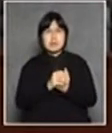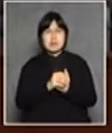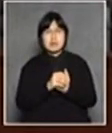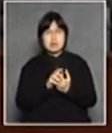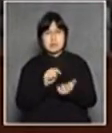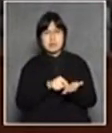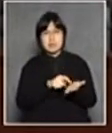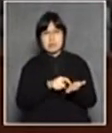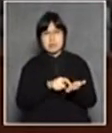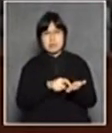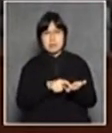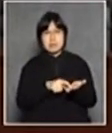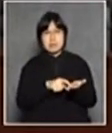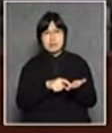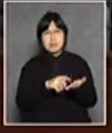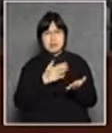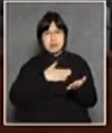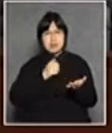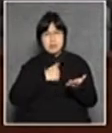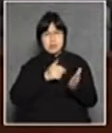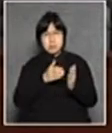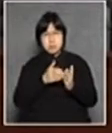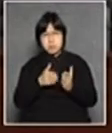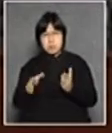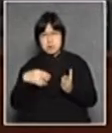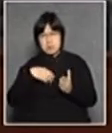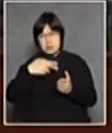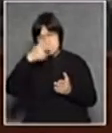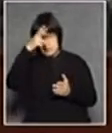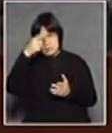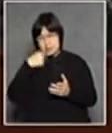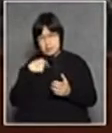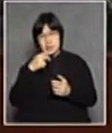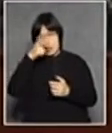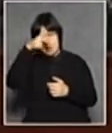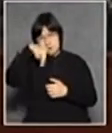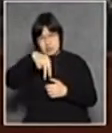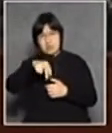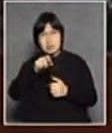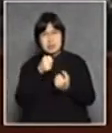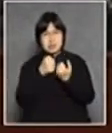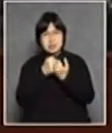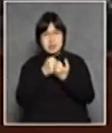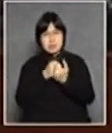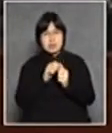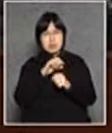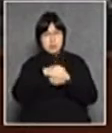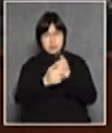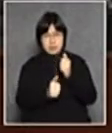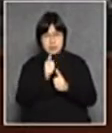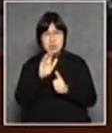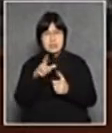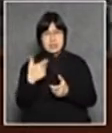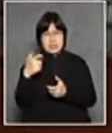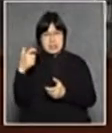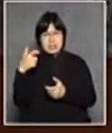高嚟講話咧，喺呢個籌辦過程當中，我覺得政府只係需要喺行政上高支援呢個國際盛事就得啦，喺錢財方